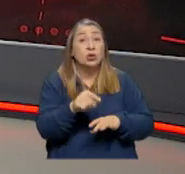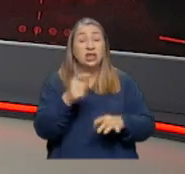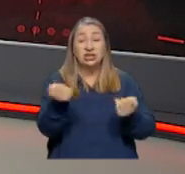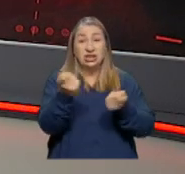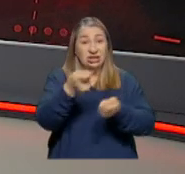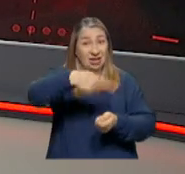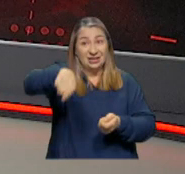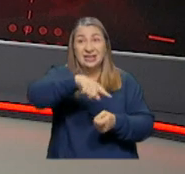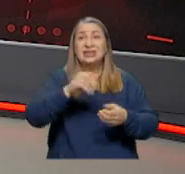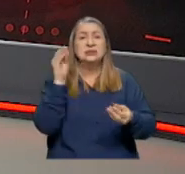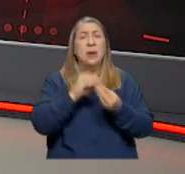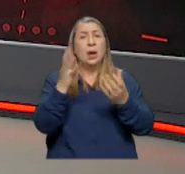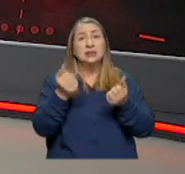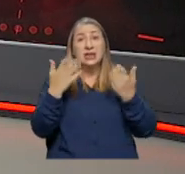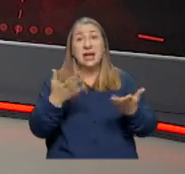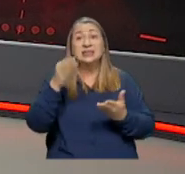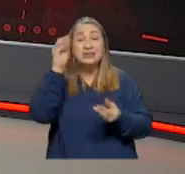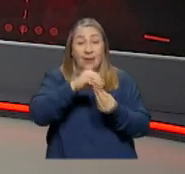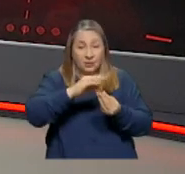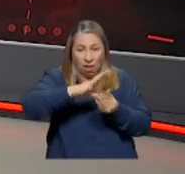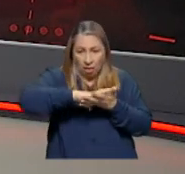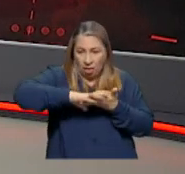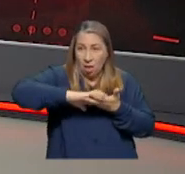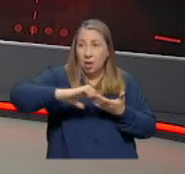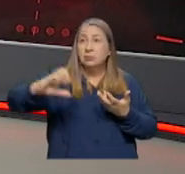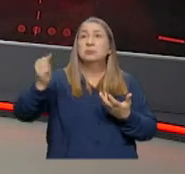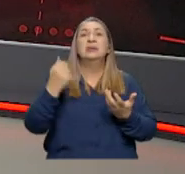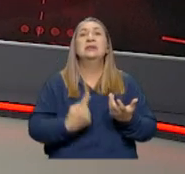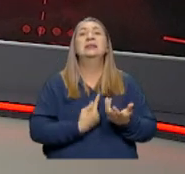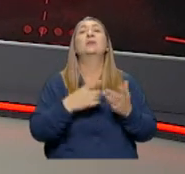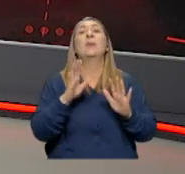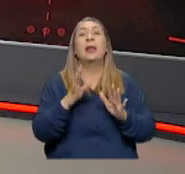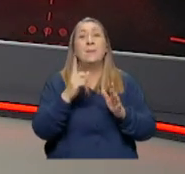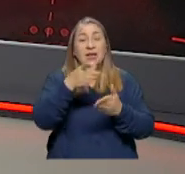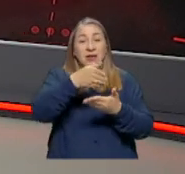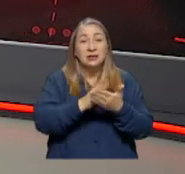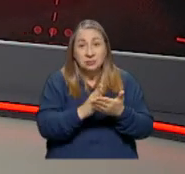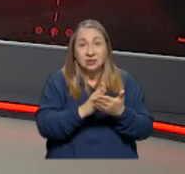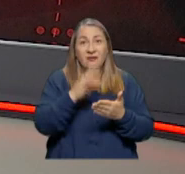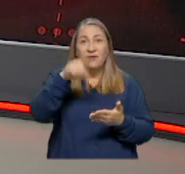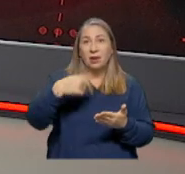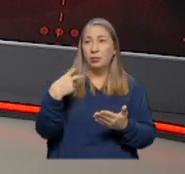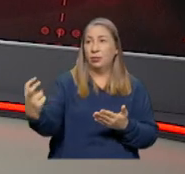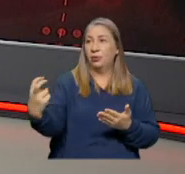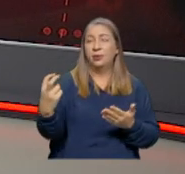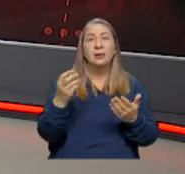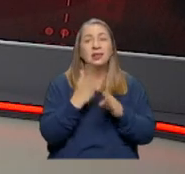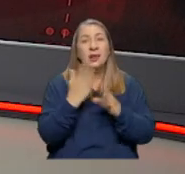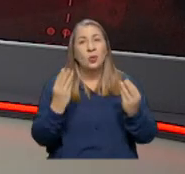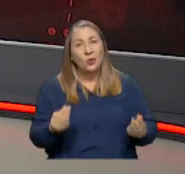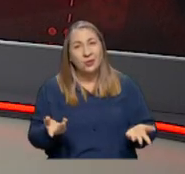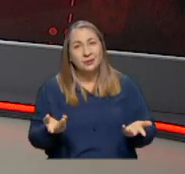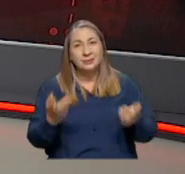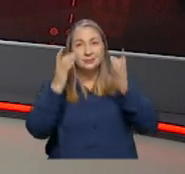da çalışanların zaman salarda zammın tamamını hissetmelerine bir kısmının vergiye gitmesine neden